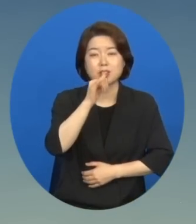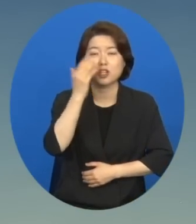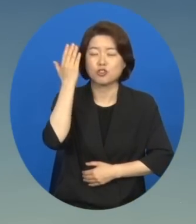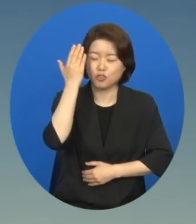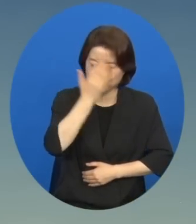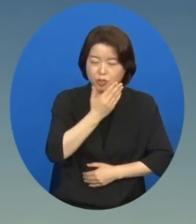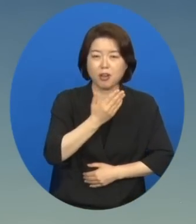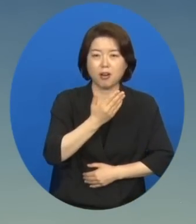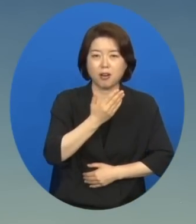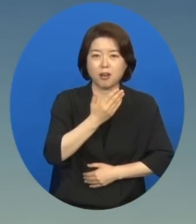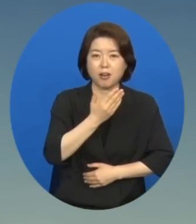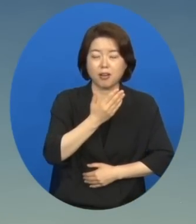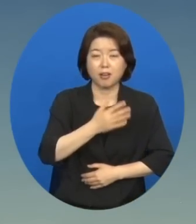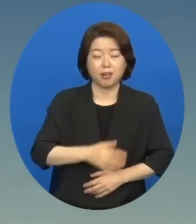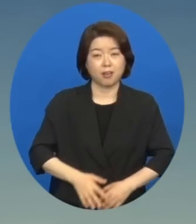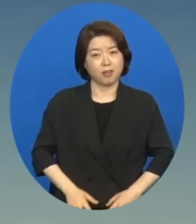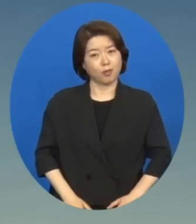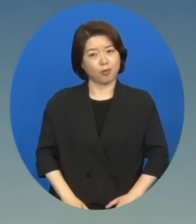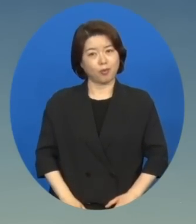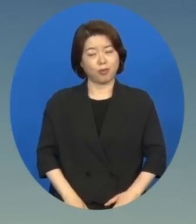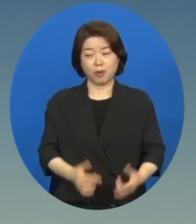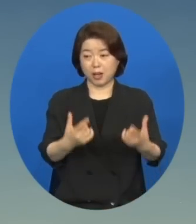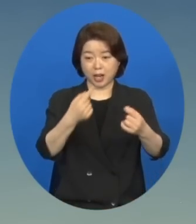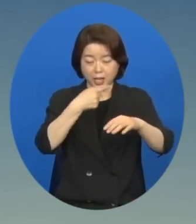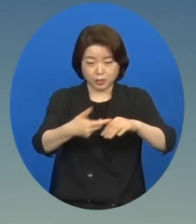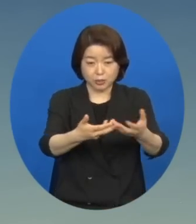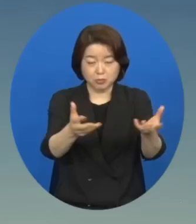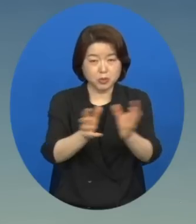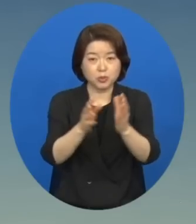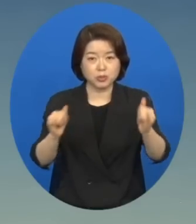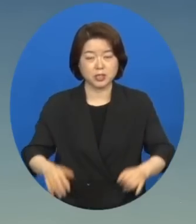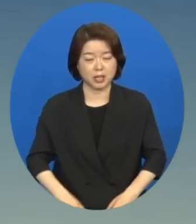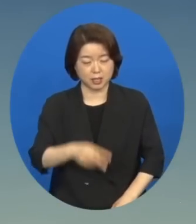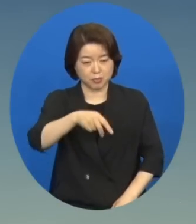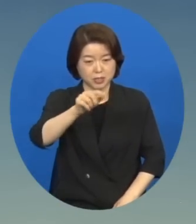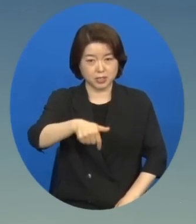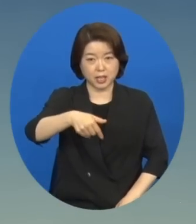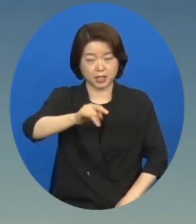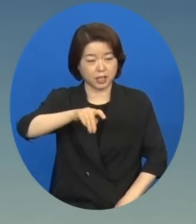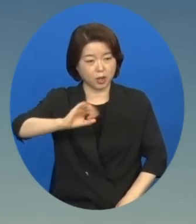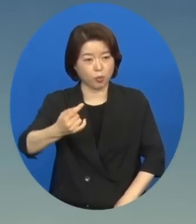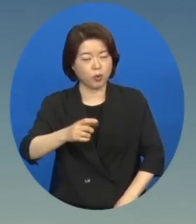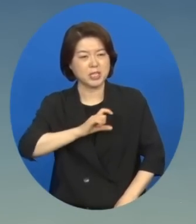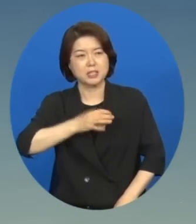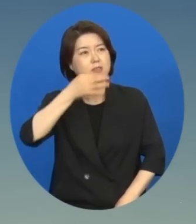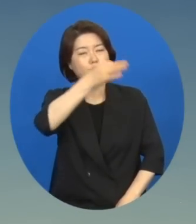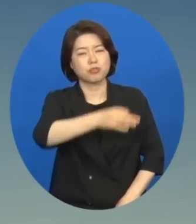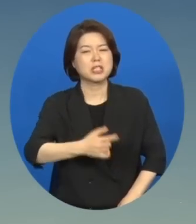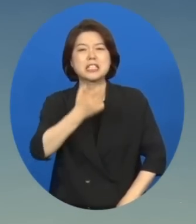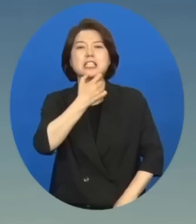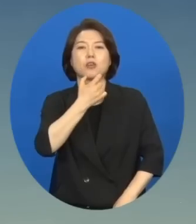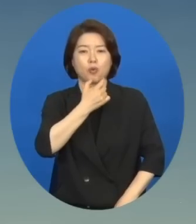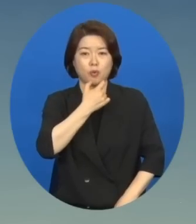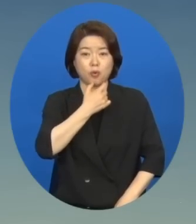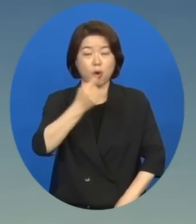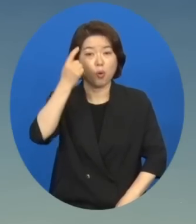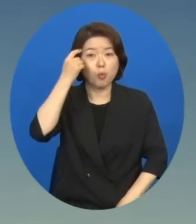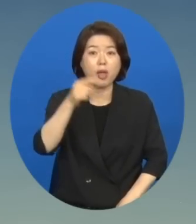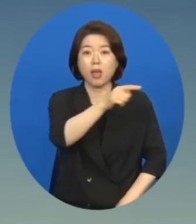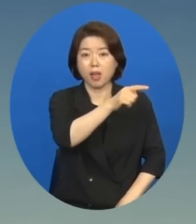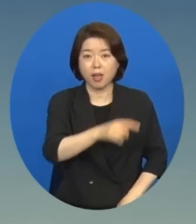순결. 그러니까 같은 민족들은요, 삭개오를 삭개오라고 부를 수가 없는 거예요.